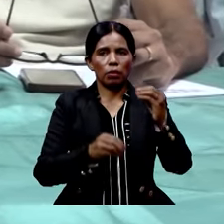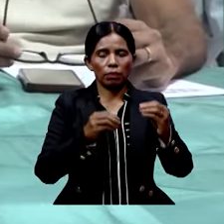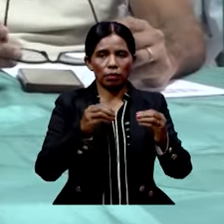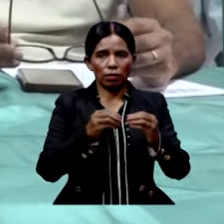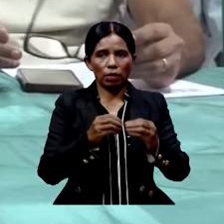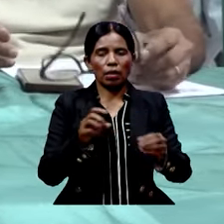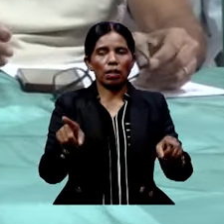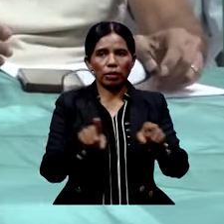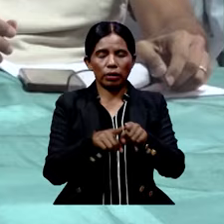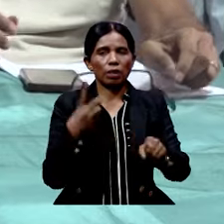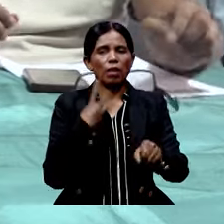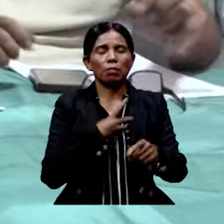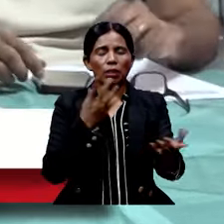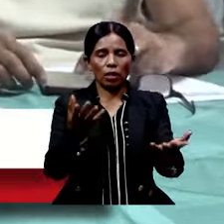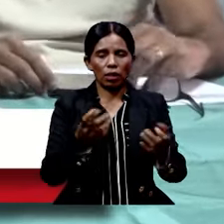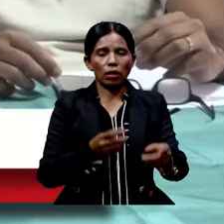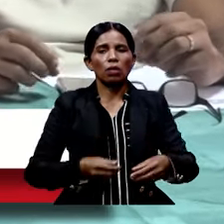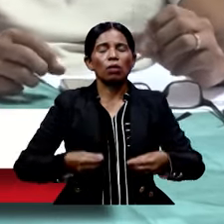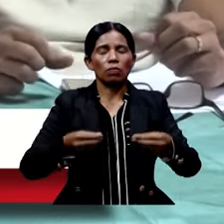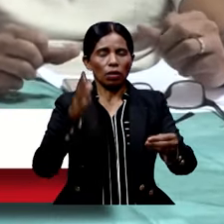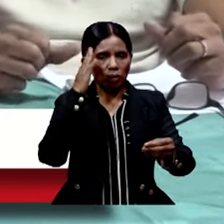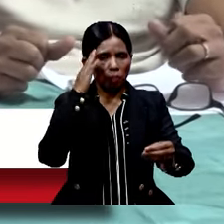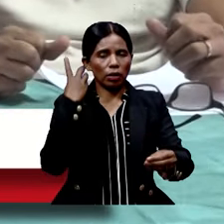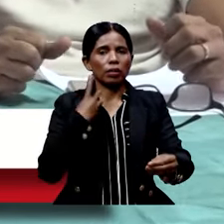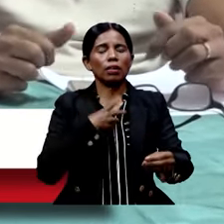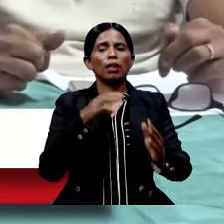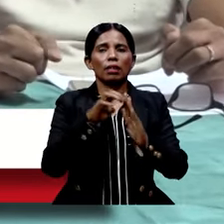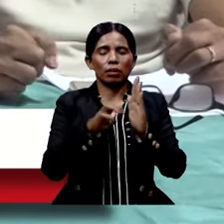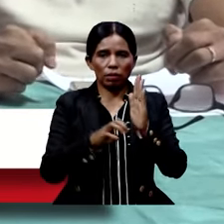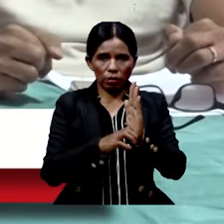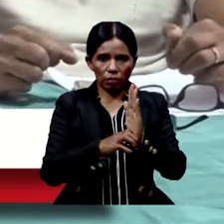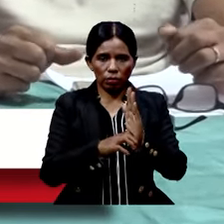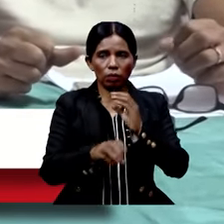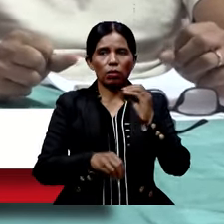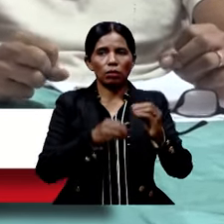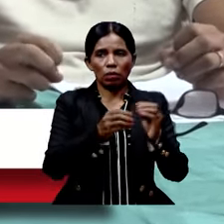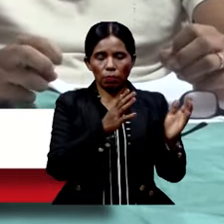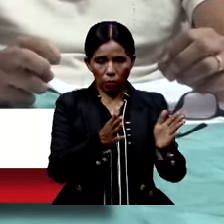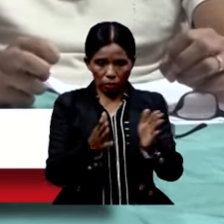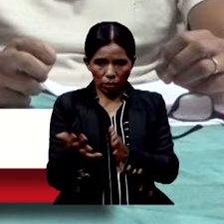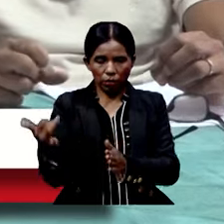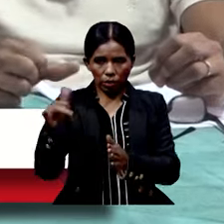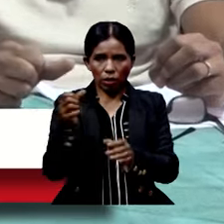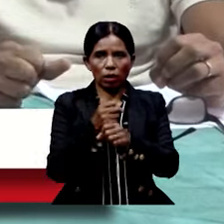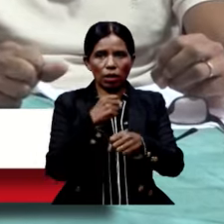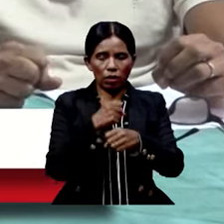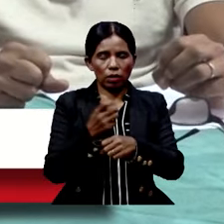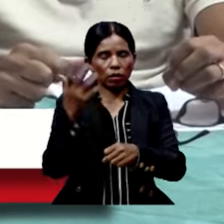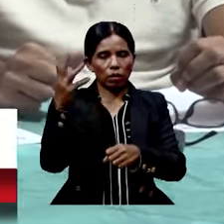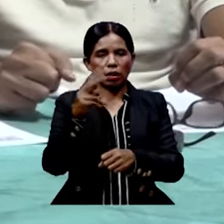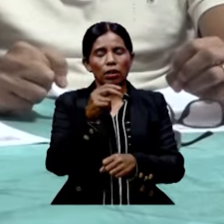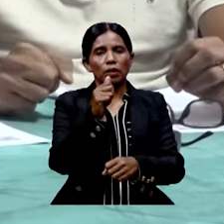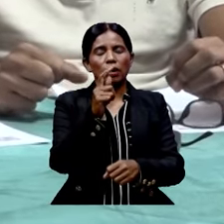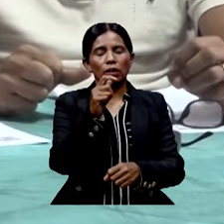buat tidak nebeka mi hakara ku hanoi mbai teni stadu kata ka proses sira nebeka halo liliu ia Naktuka